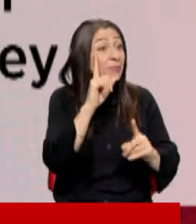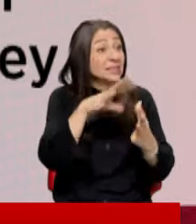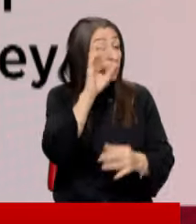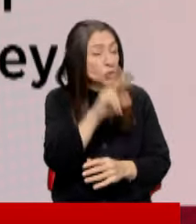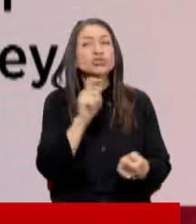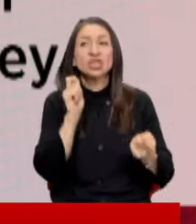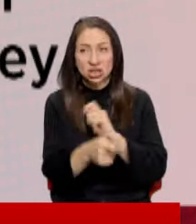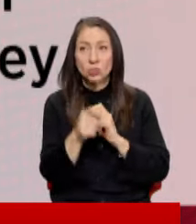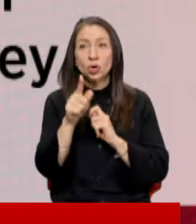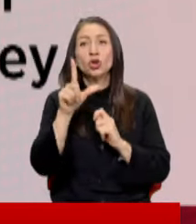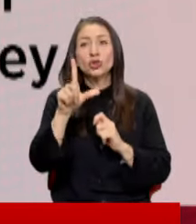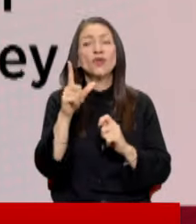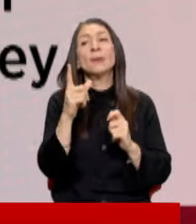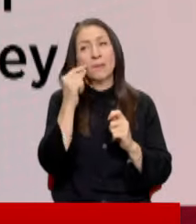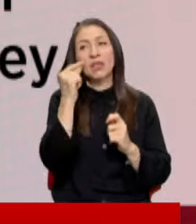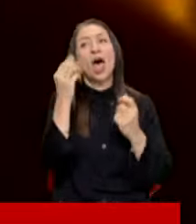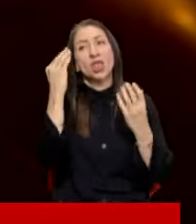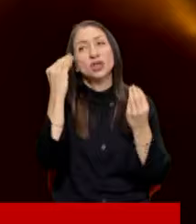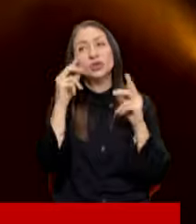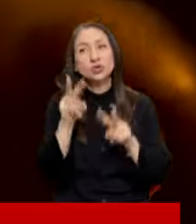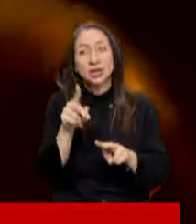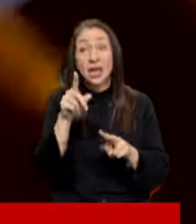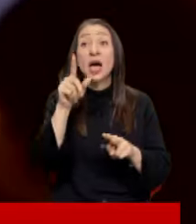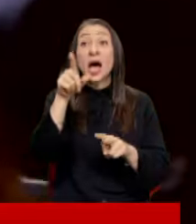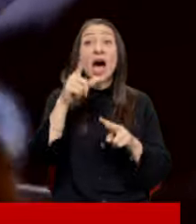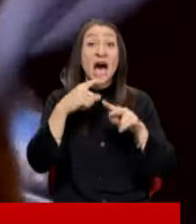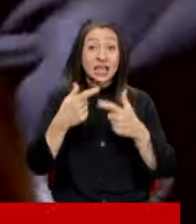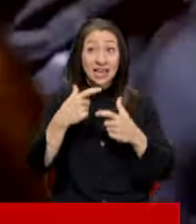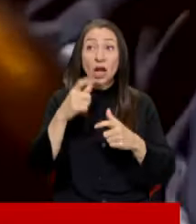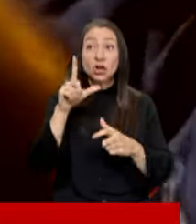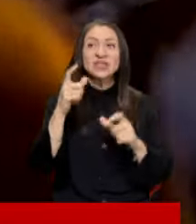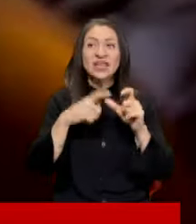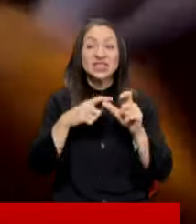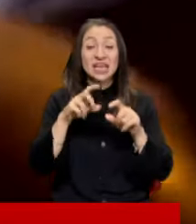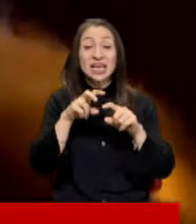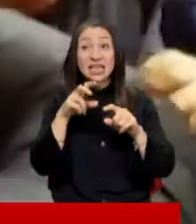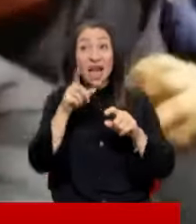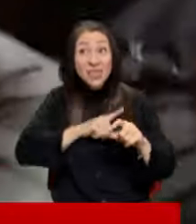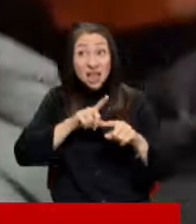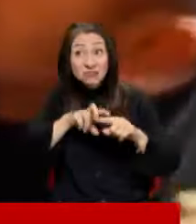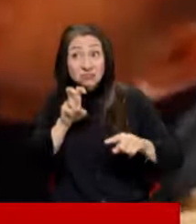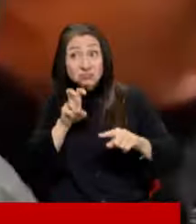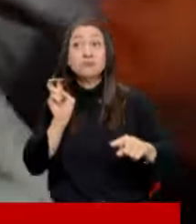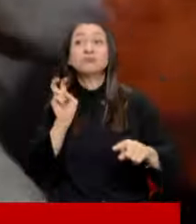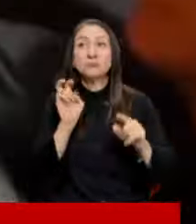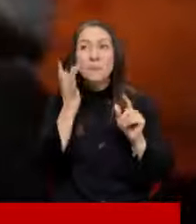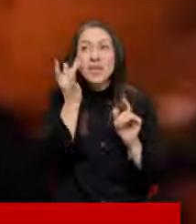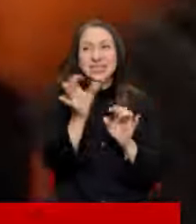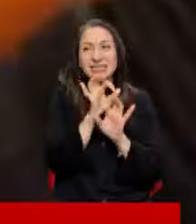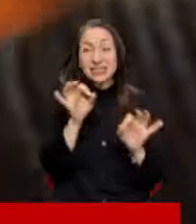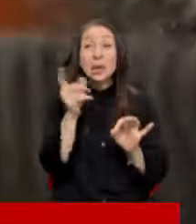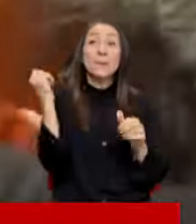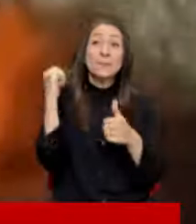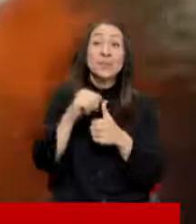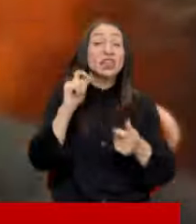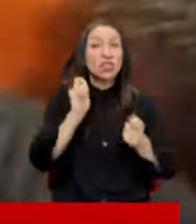değiştiririz buna Lütfi Bey de anlayış gösterir Hatay'da Lütfü savaşın adaylığının geri çekilip çekilmeyeceğini belirsizliğini korurken bir kez